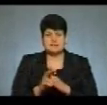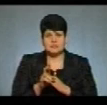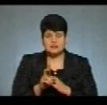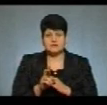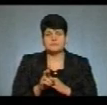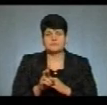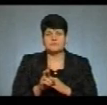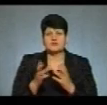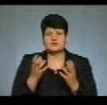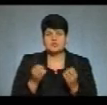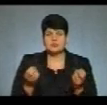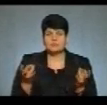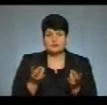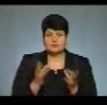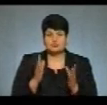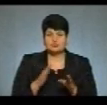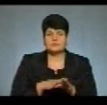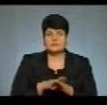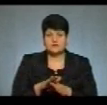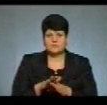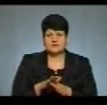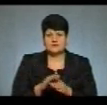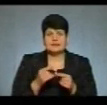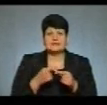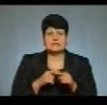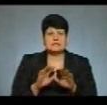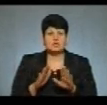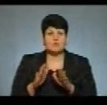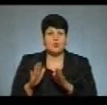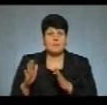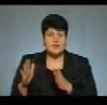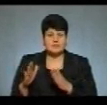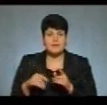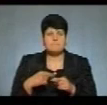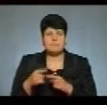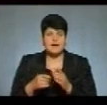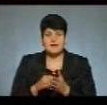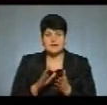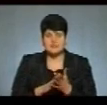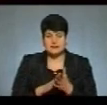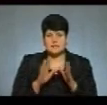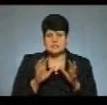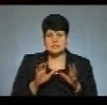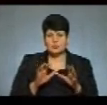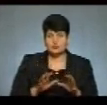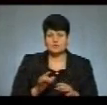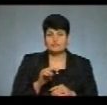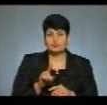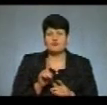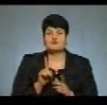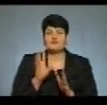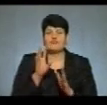ще потрібно буде виконати певні технічні моменти з перереєстрації статутів, з того, щоб воно ввійшло